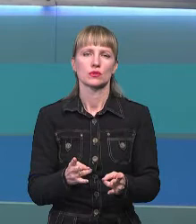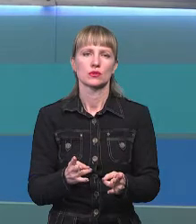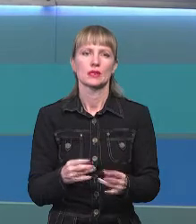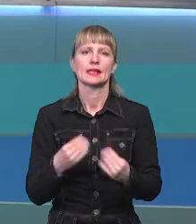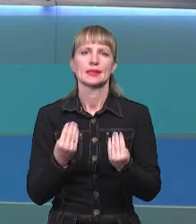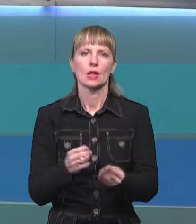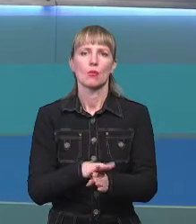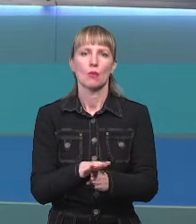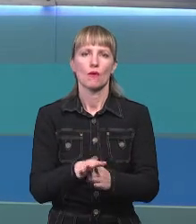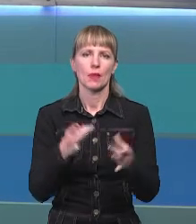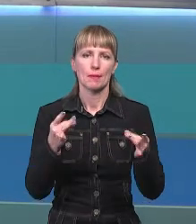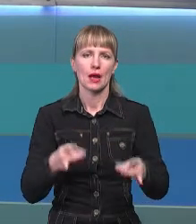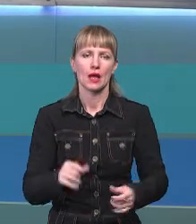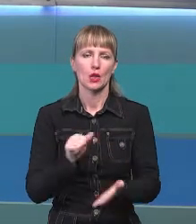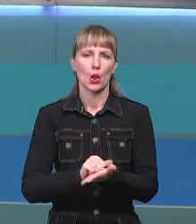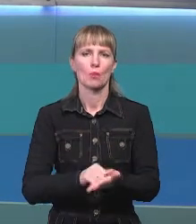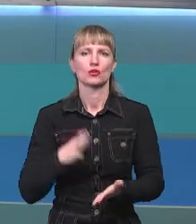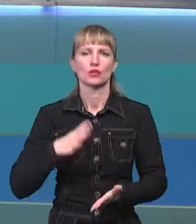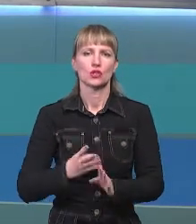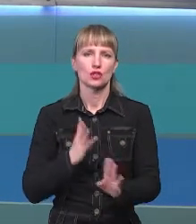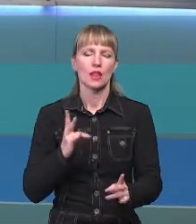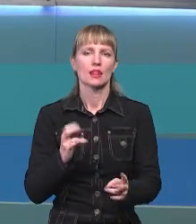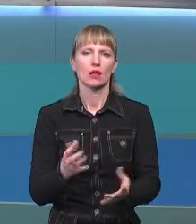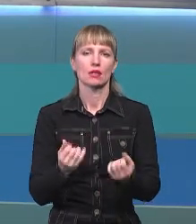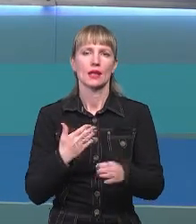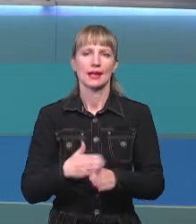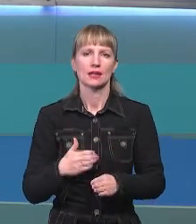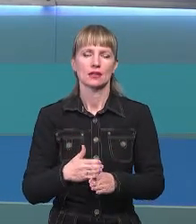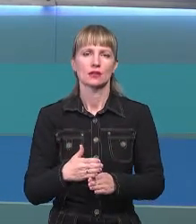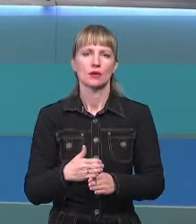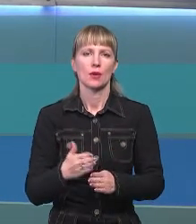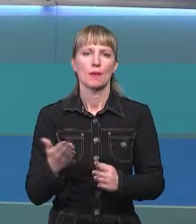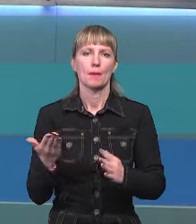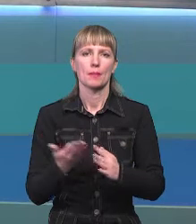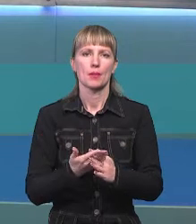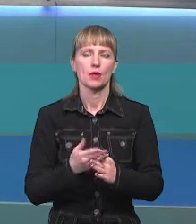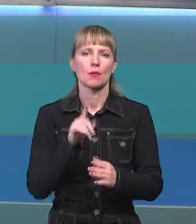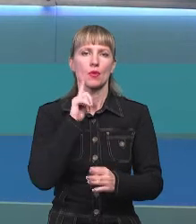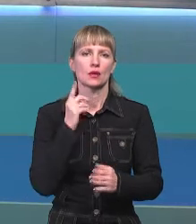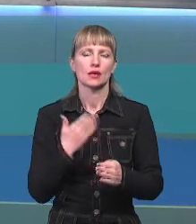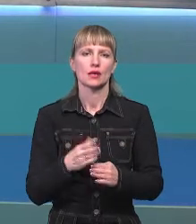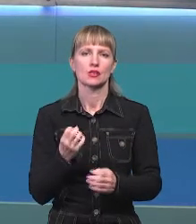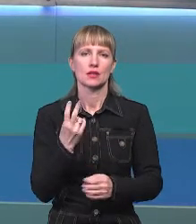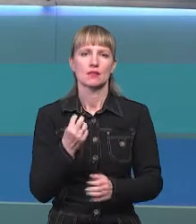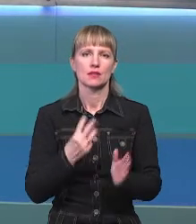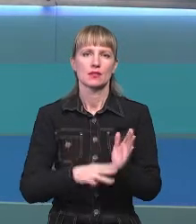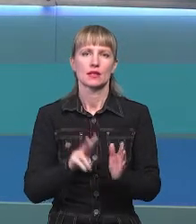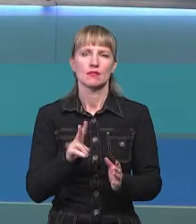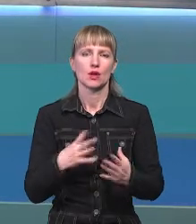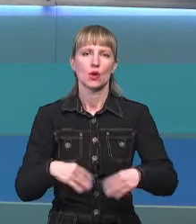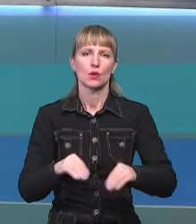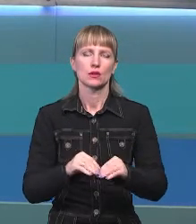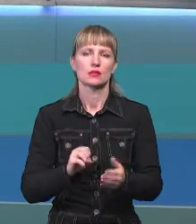надали повний пакет документів і чекають свої черги на отримання кредиту, да, пільгомолодіжного кредиту. Ще 282 родинки